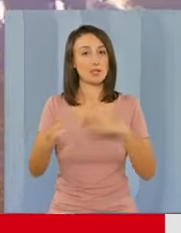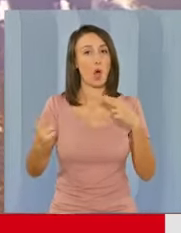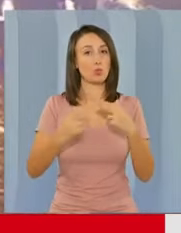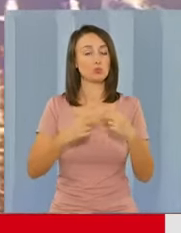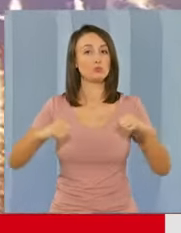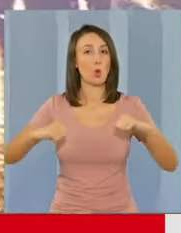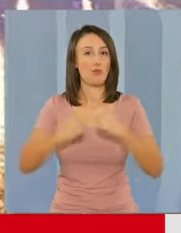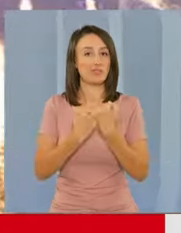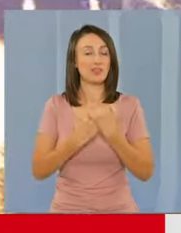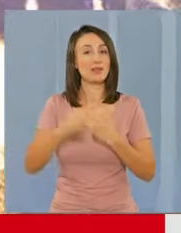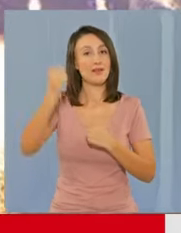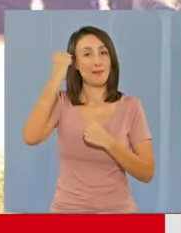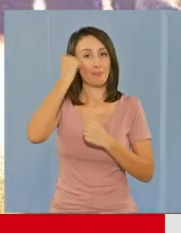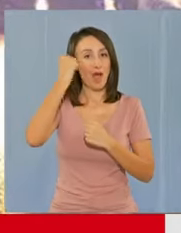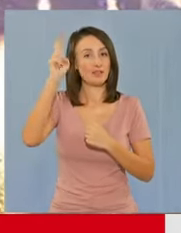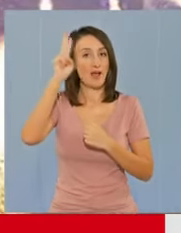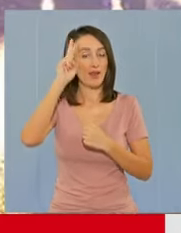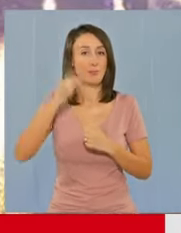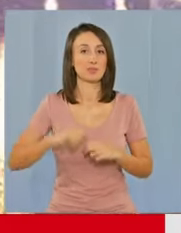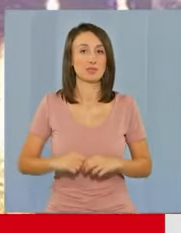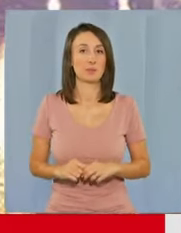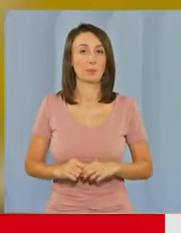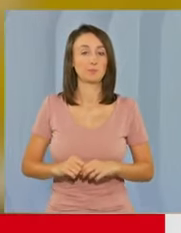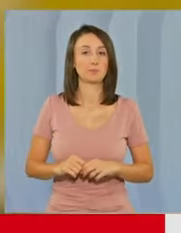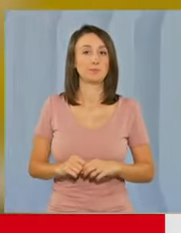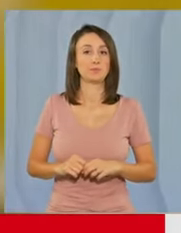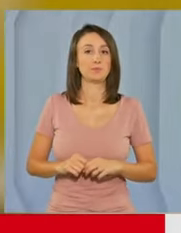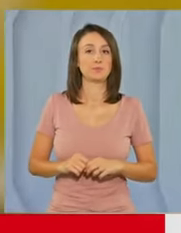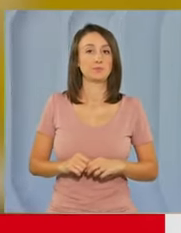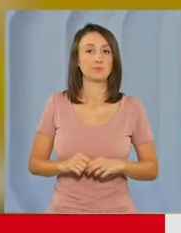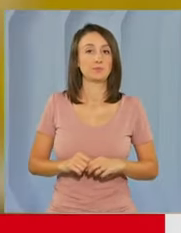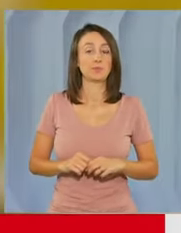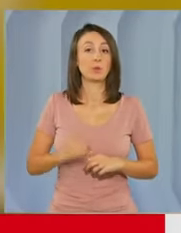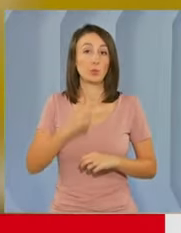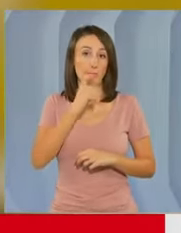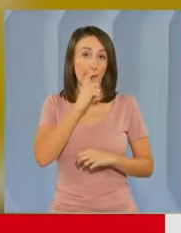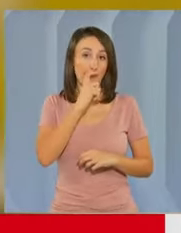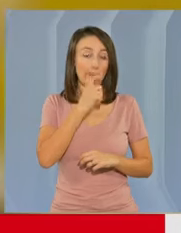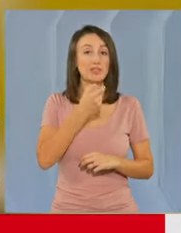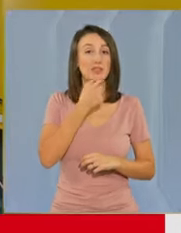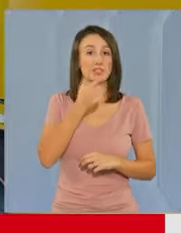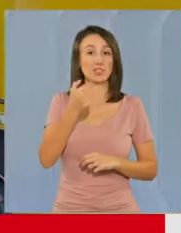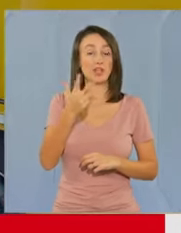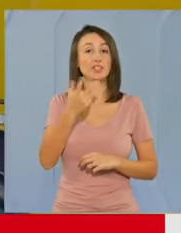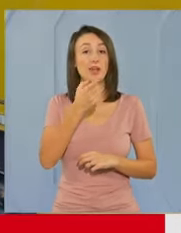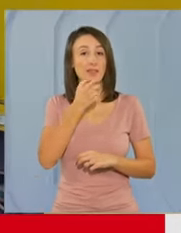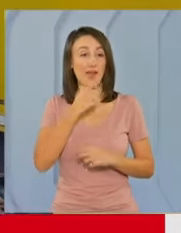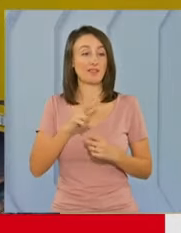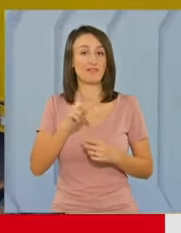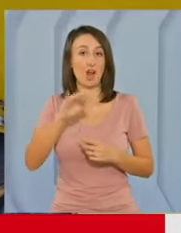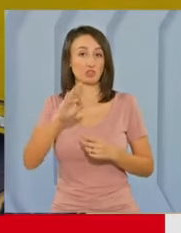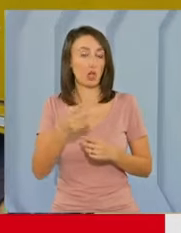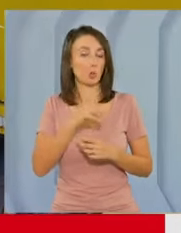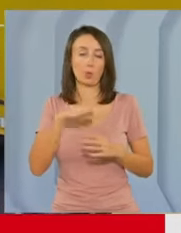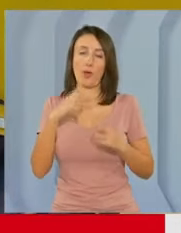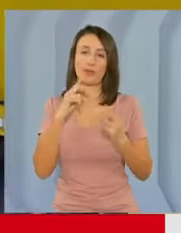județul Neamț pe șoseaua de centură a municipiului român accidentul s a produs în momentul în care un bărbat în vârstă de 60 3 de ani din județul Vrancea